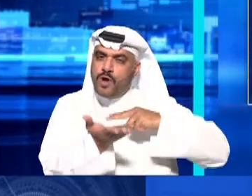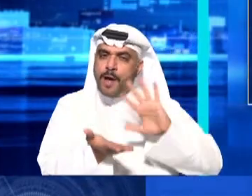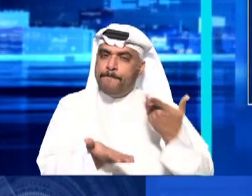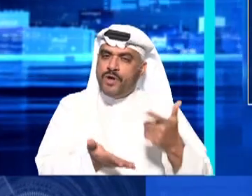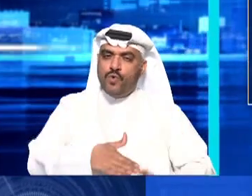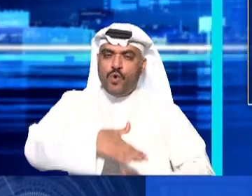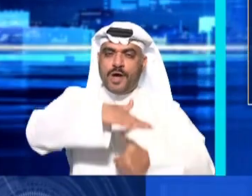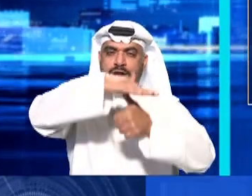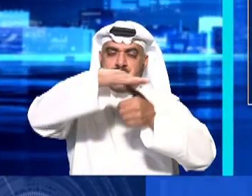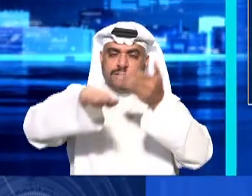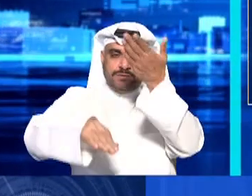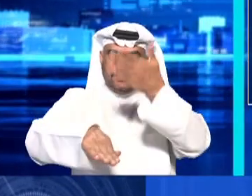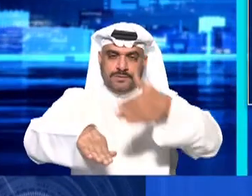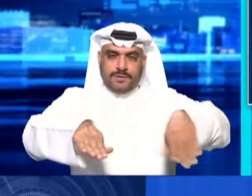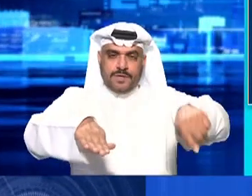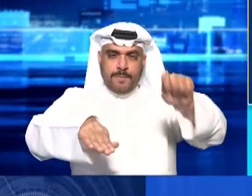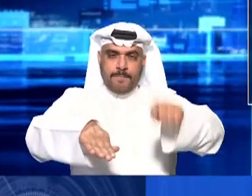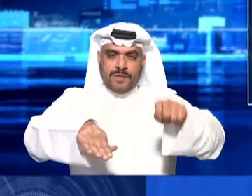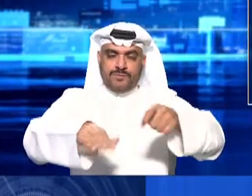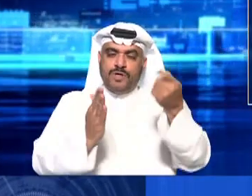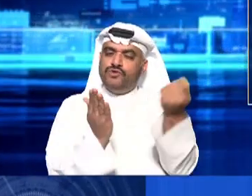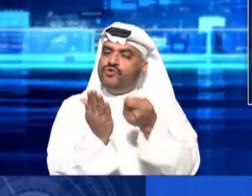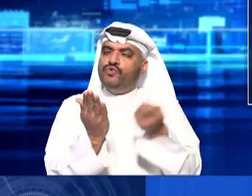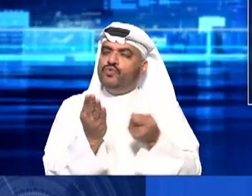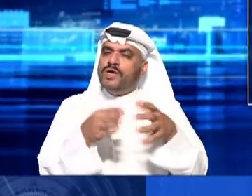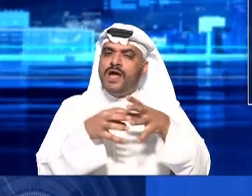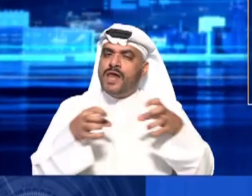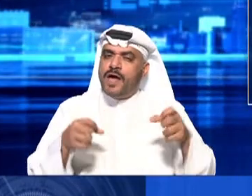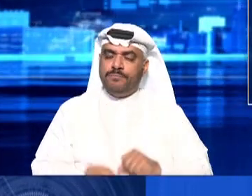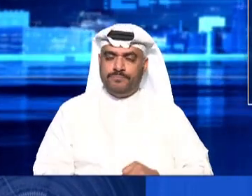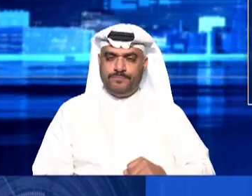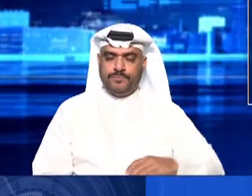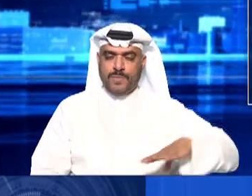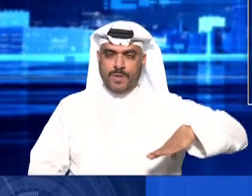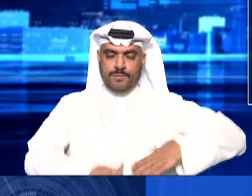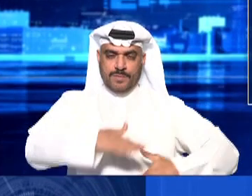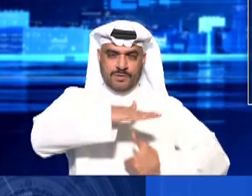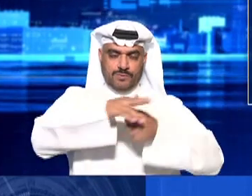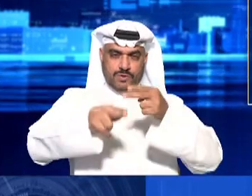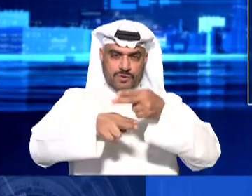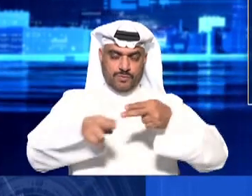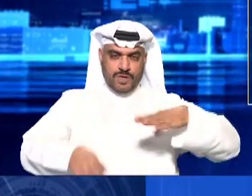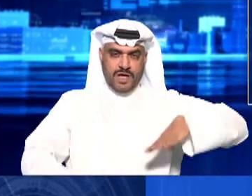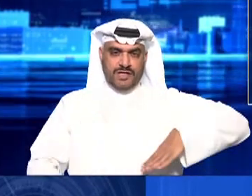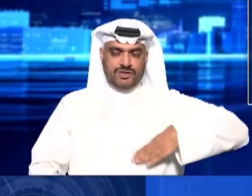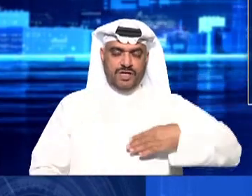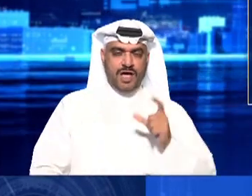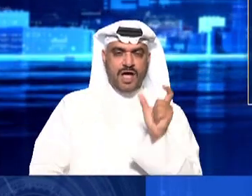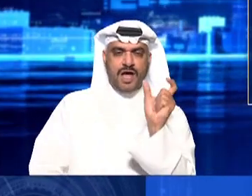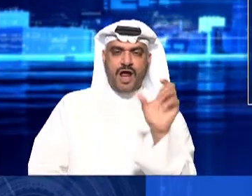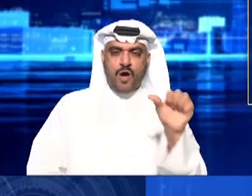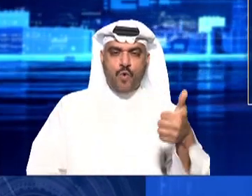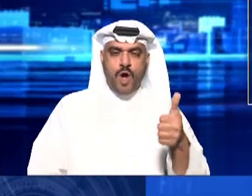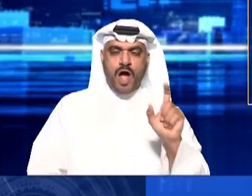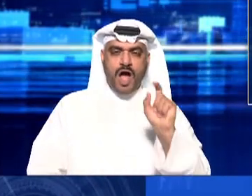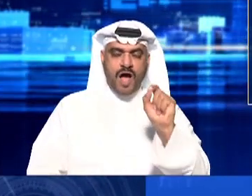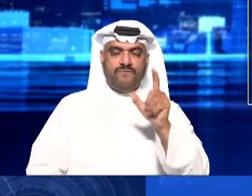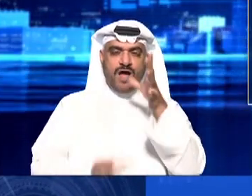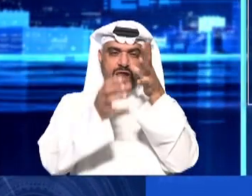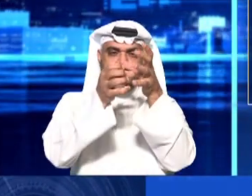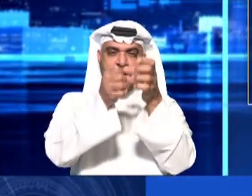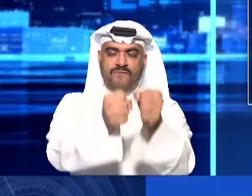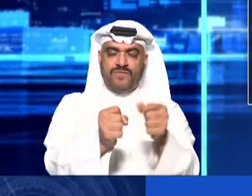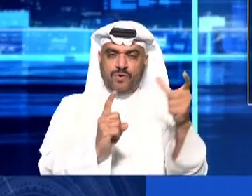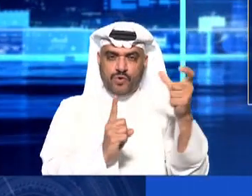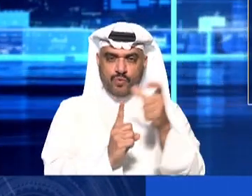الغانم رئيس مجلس الأمة. هذا نصها. حضرة صاحب السمو الشيخ نواف الأحمد الجابر الصباح حفظه الله أمير